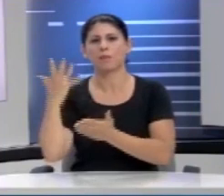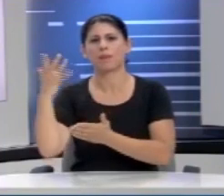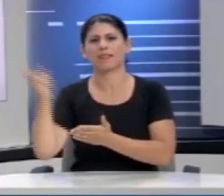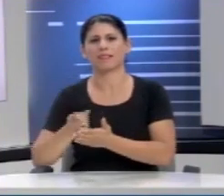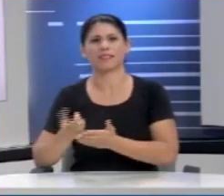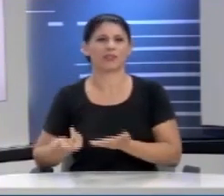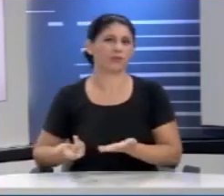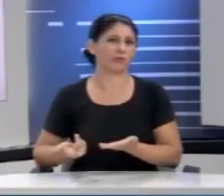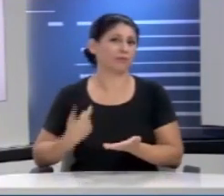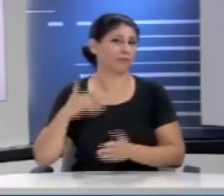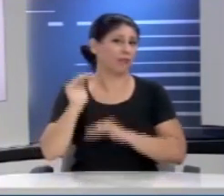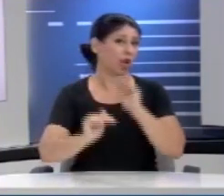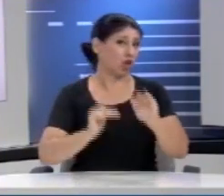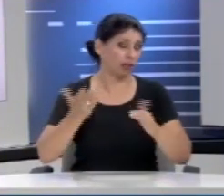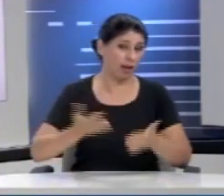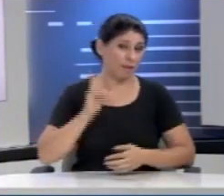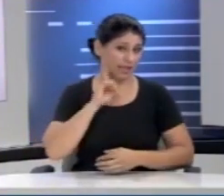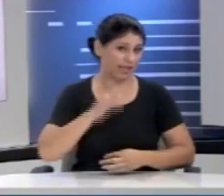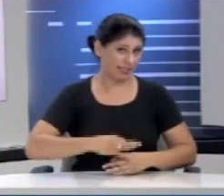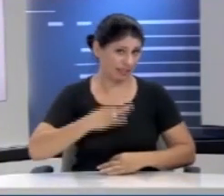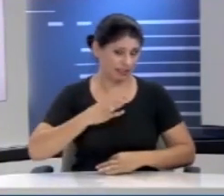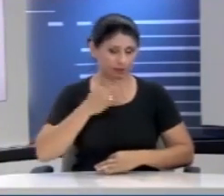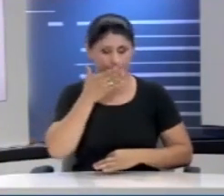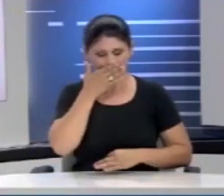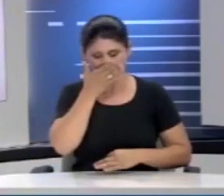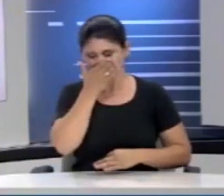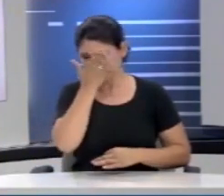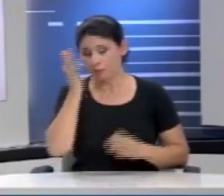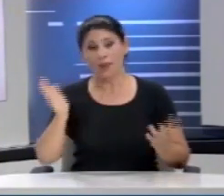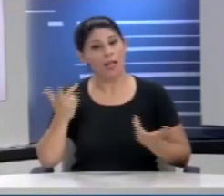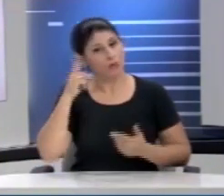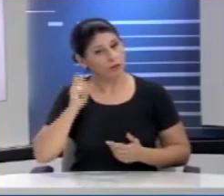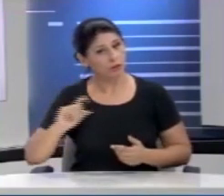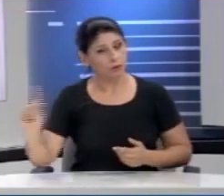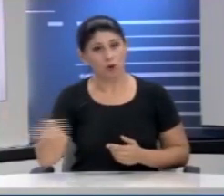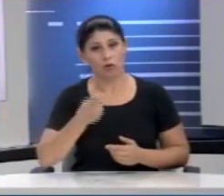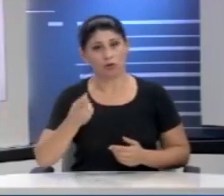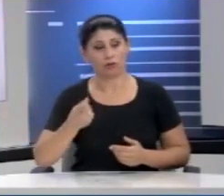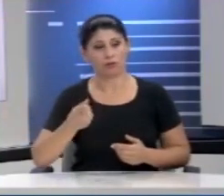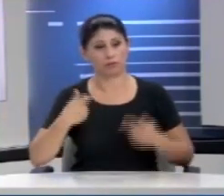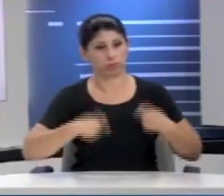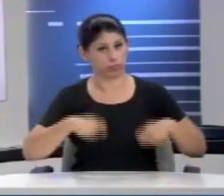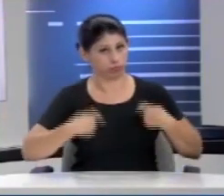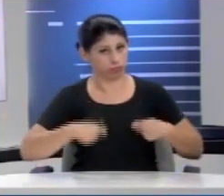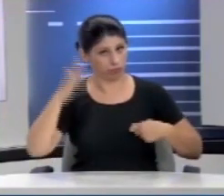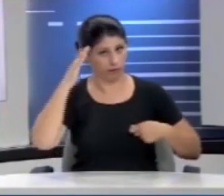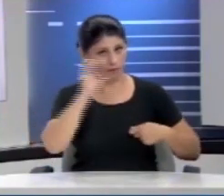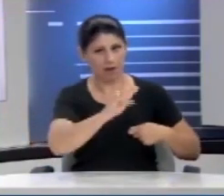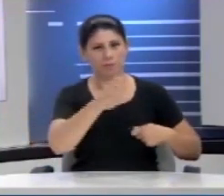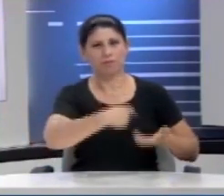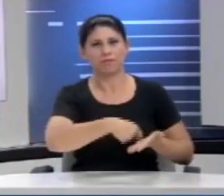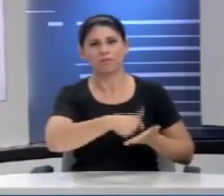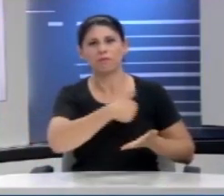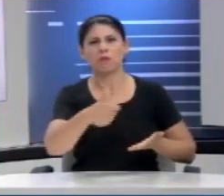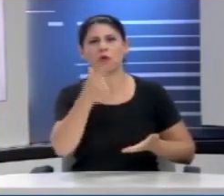5%. Και σας ρωτάμε, κυρίες και κύριοι, αφού ξέρουμε όλοι ότι το μεγάλο κεφάλαιο πληρώνει